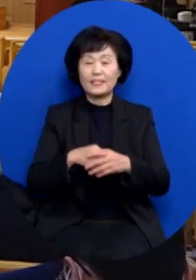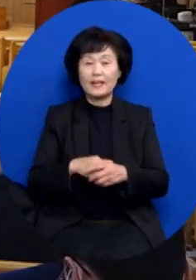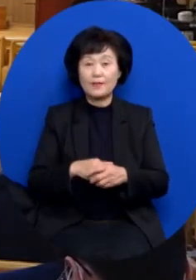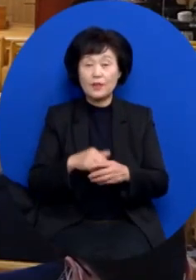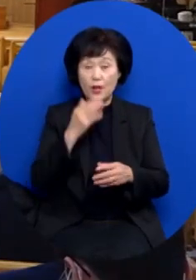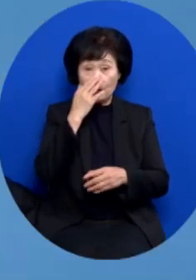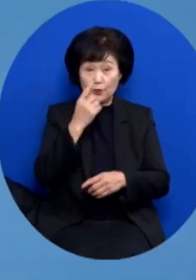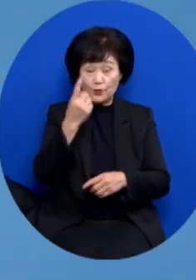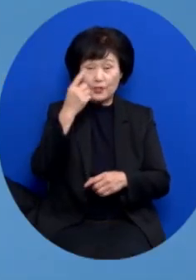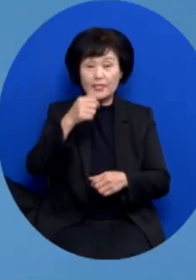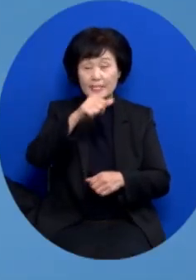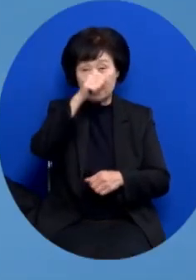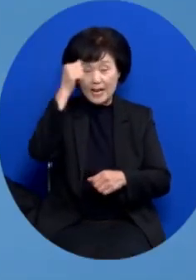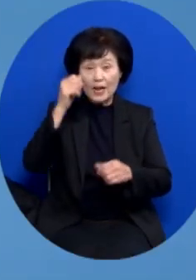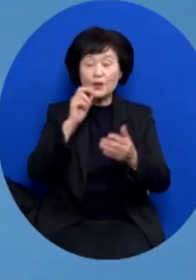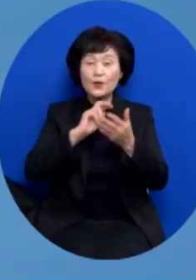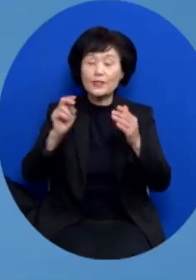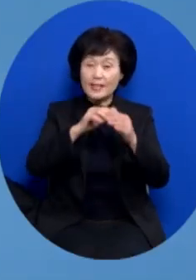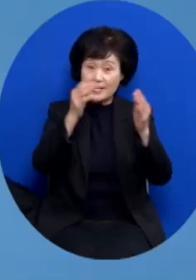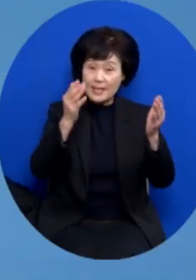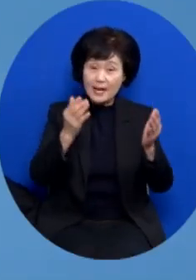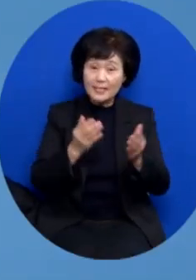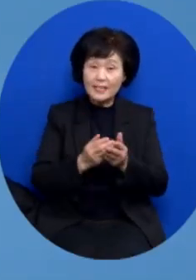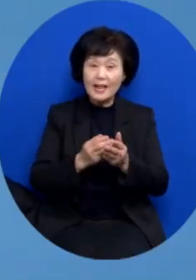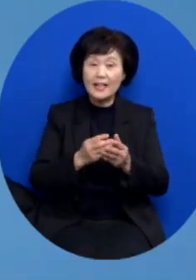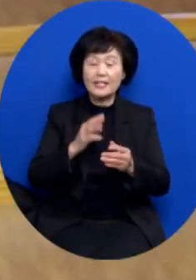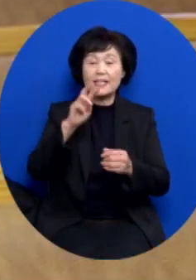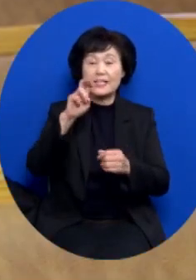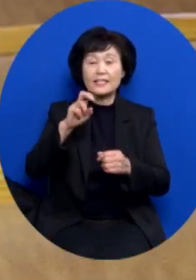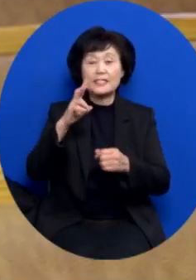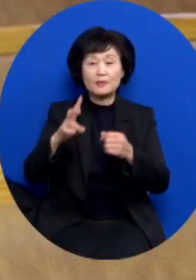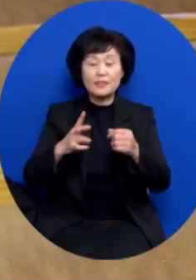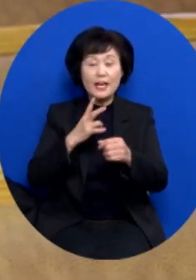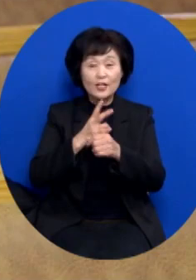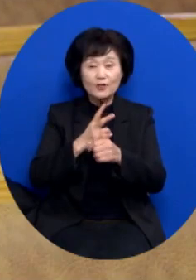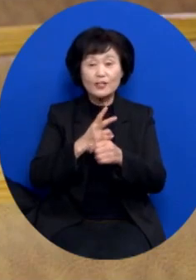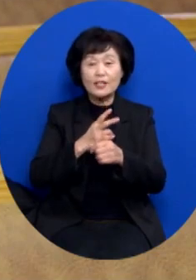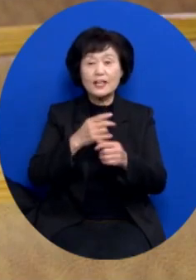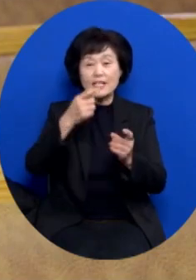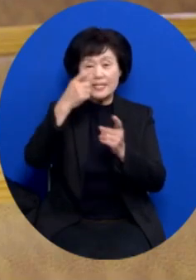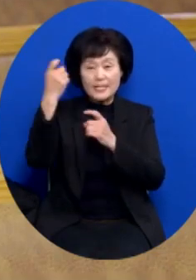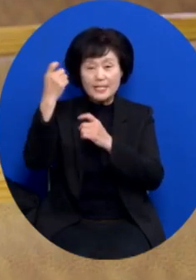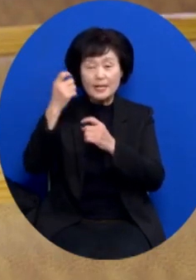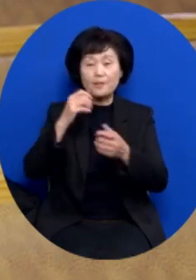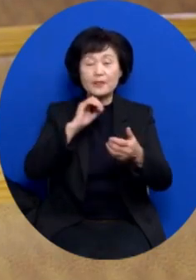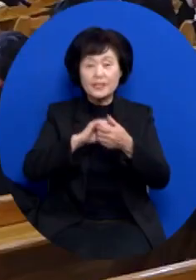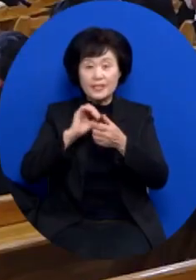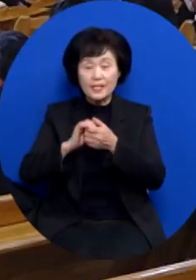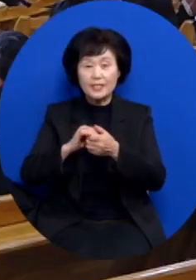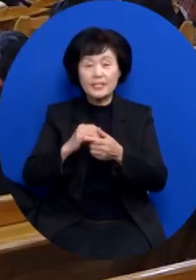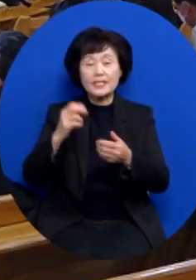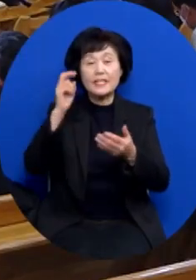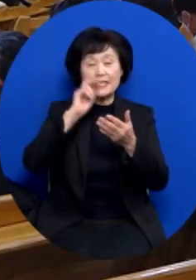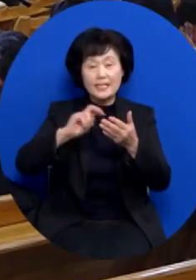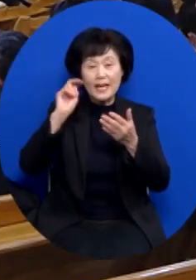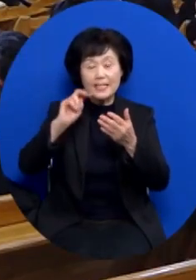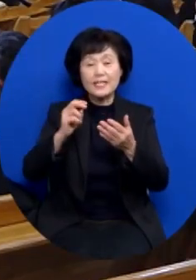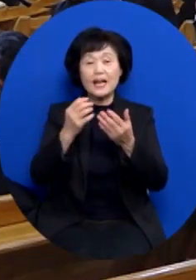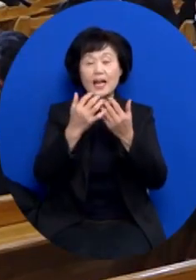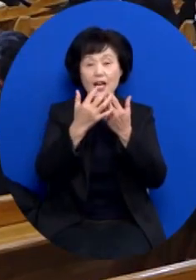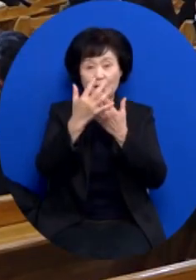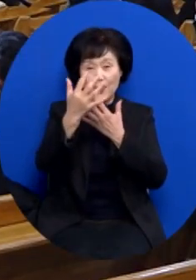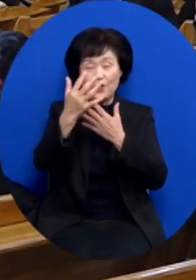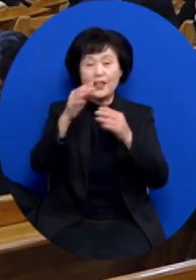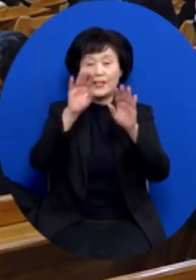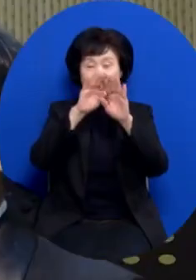순천 장로 찬양단이 창단 24주년을 기념해 제9회 정기연주회를 개최했습니다. 말씀을 전한 순천